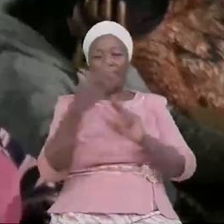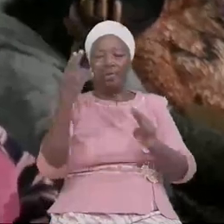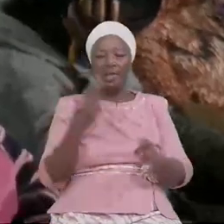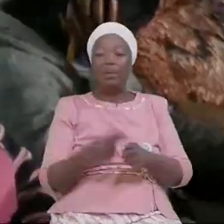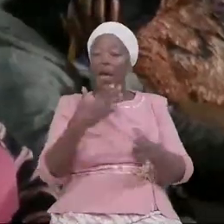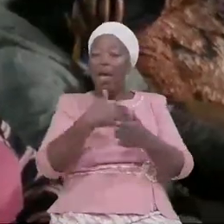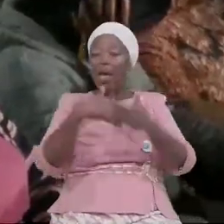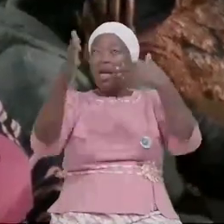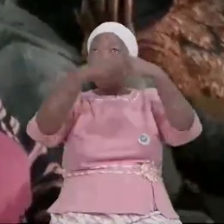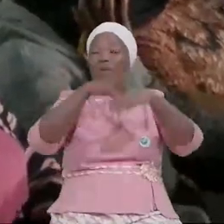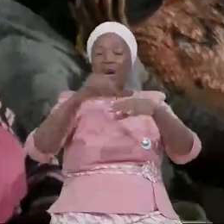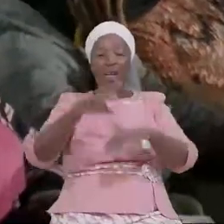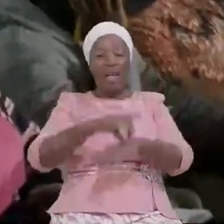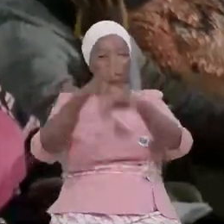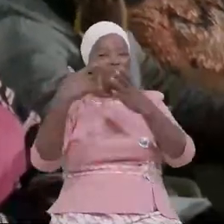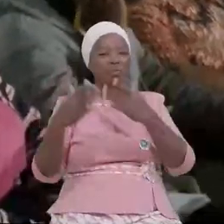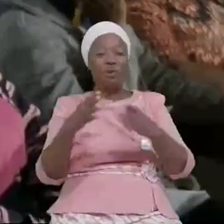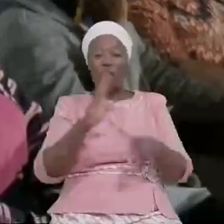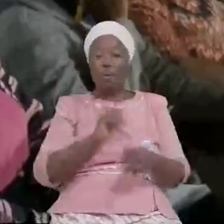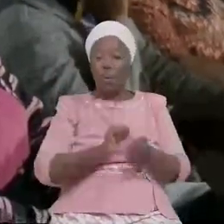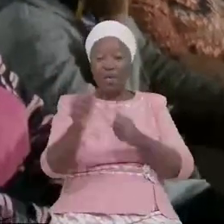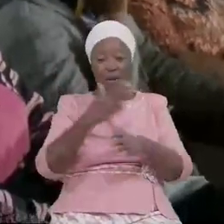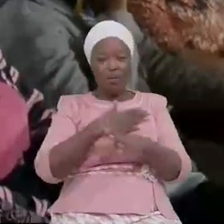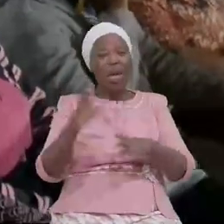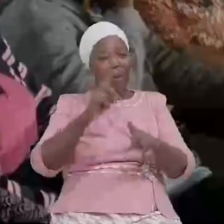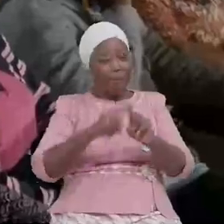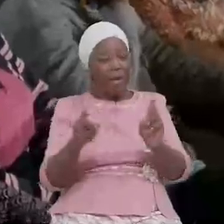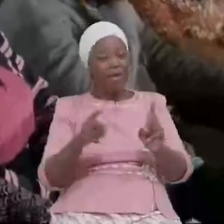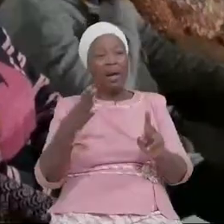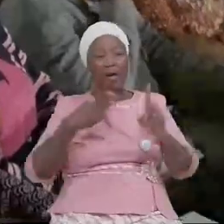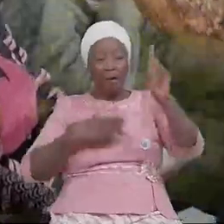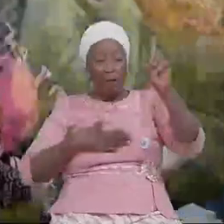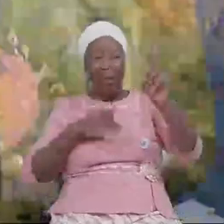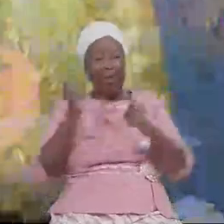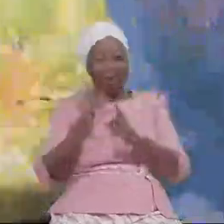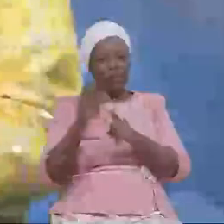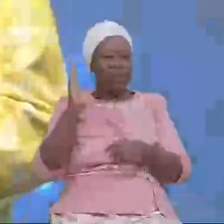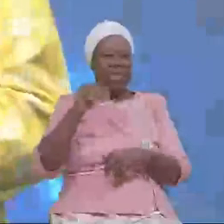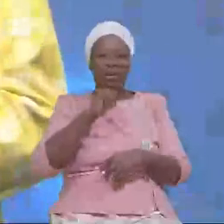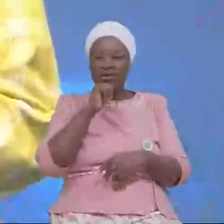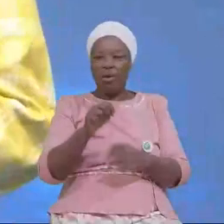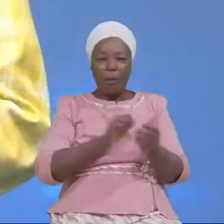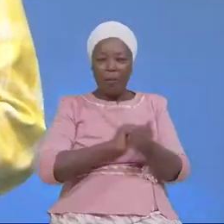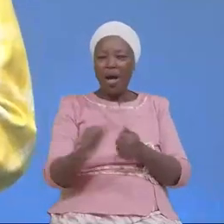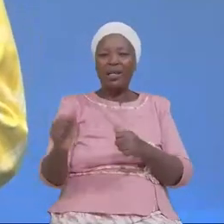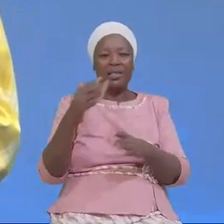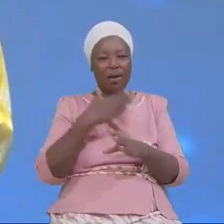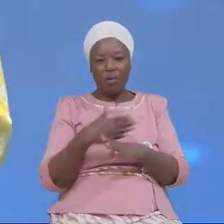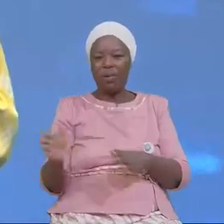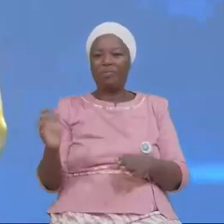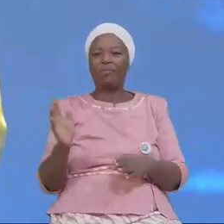suprême de votre vie. Le ciel et la terre passeront, mais mes paroles ne passeront